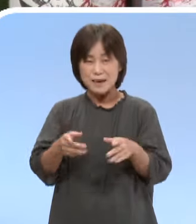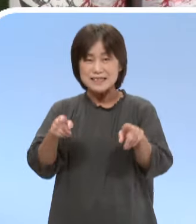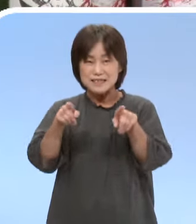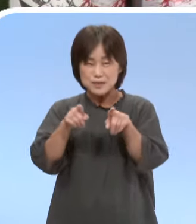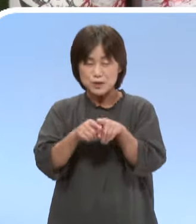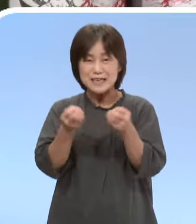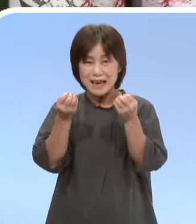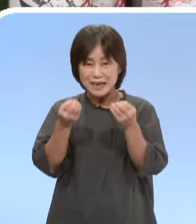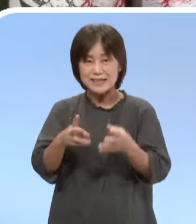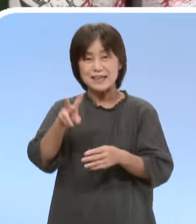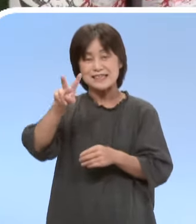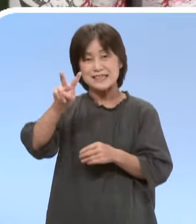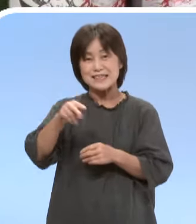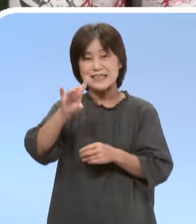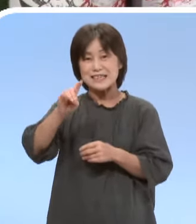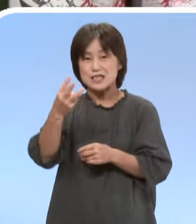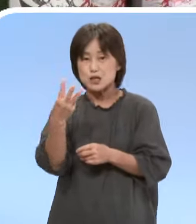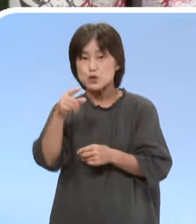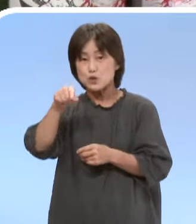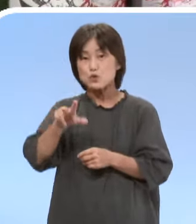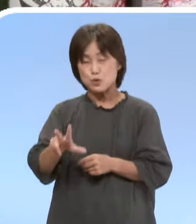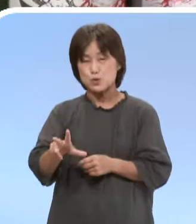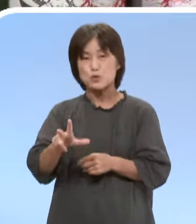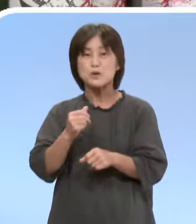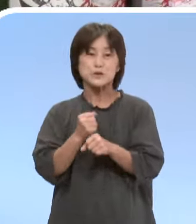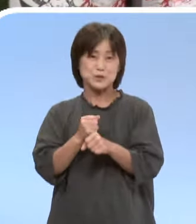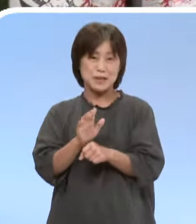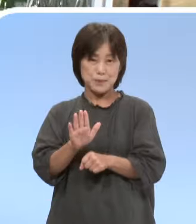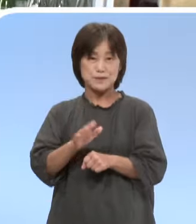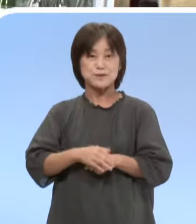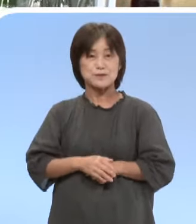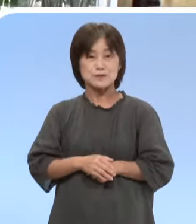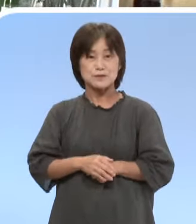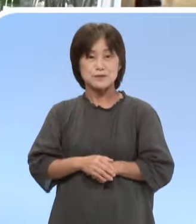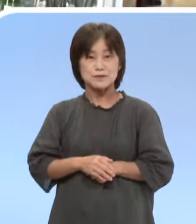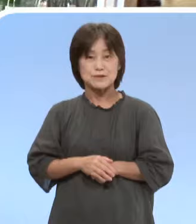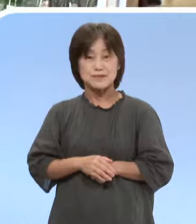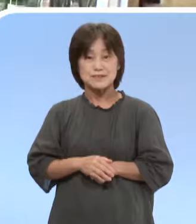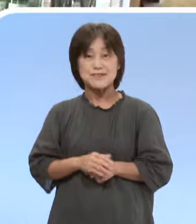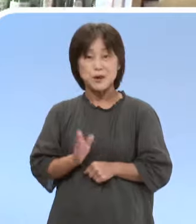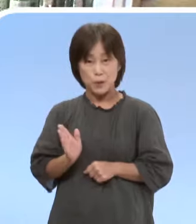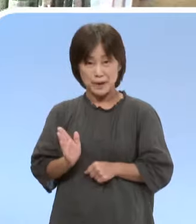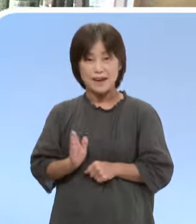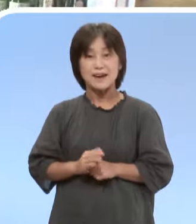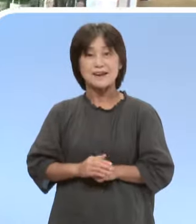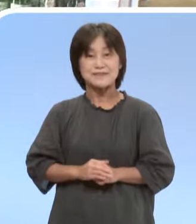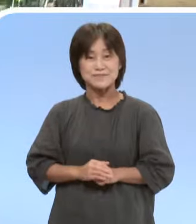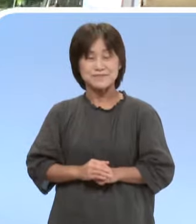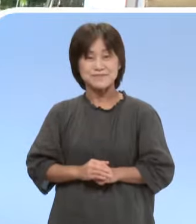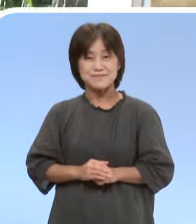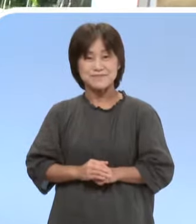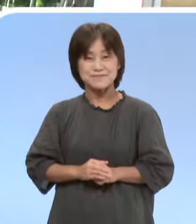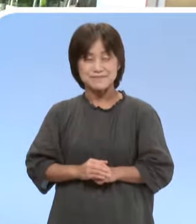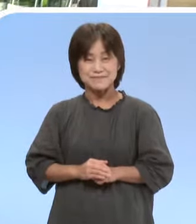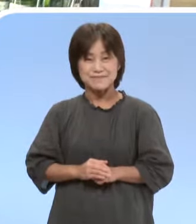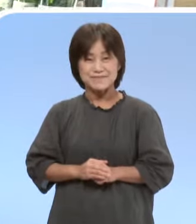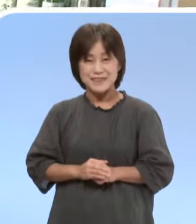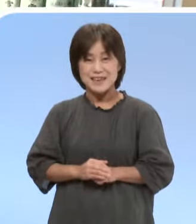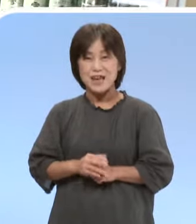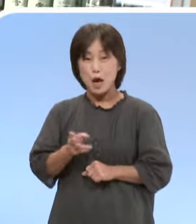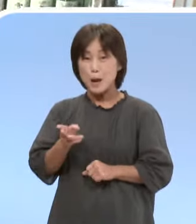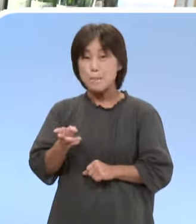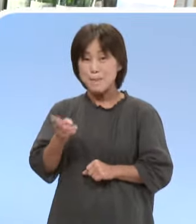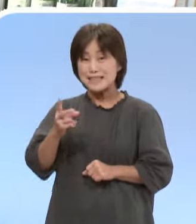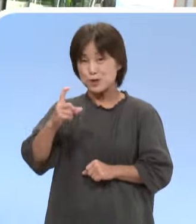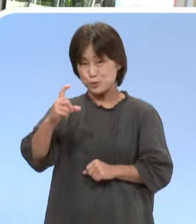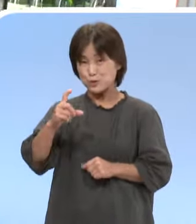新しいリキュールを共同開発しているんだとか。 こちらが、 あ、そうですね、はい、藤田さんとこのパッションフルーツを使って